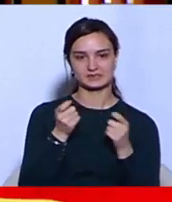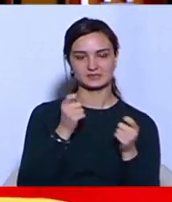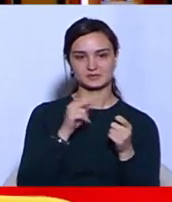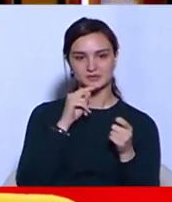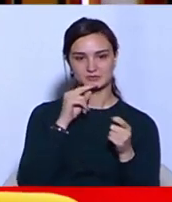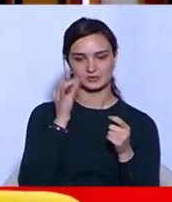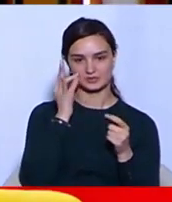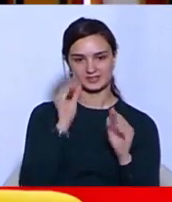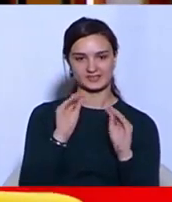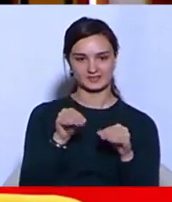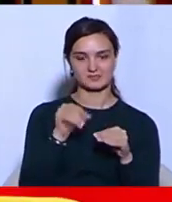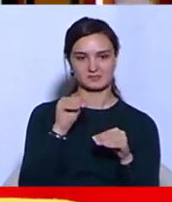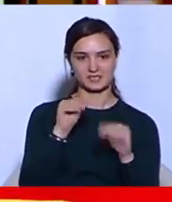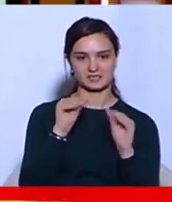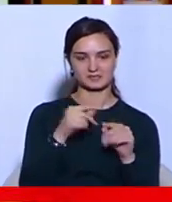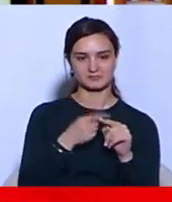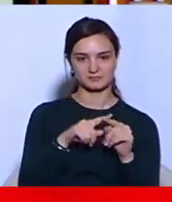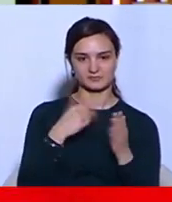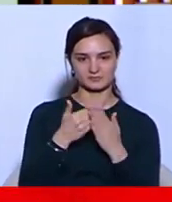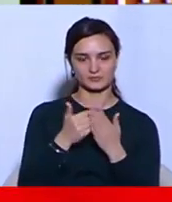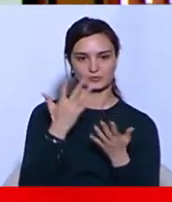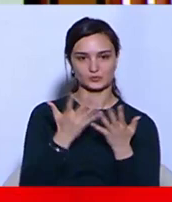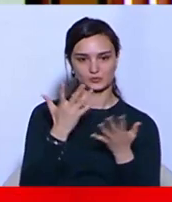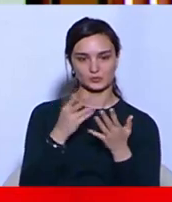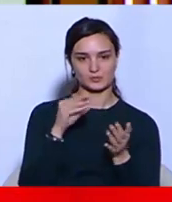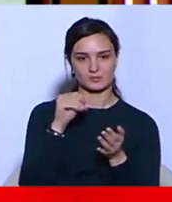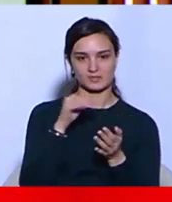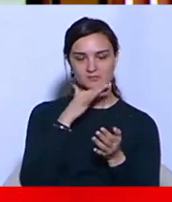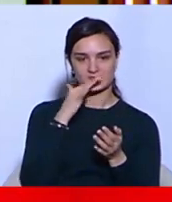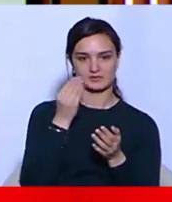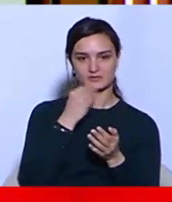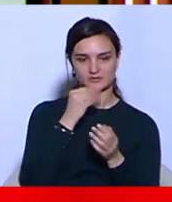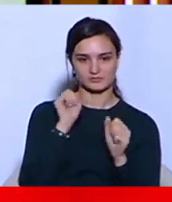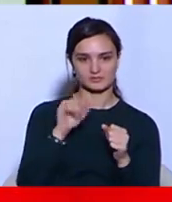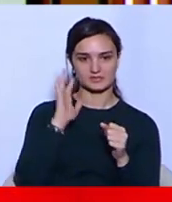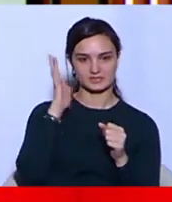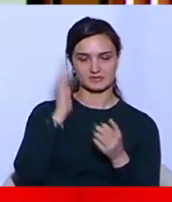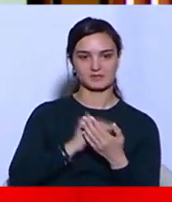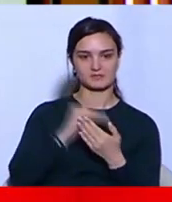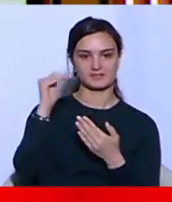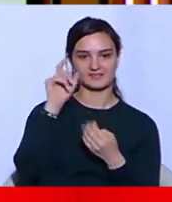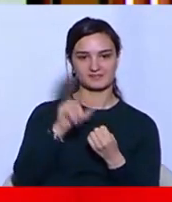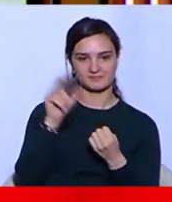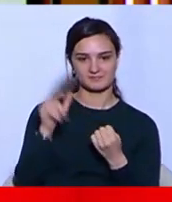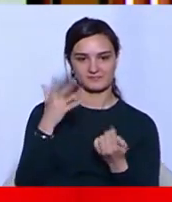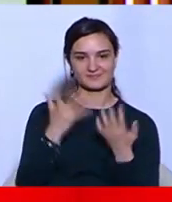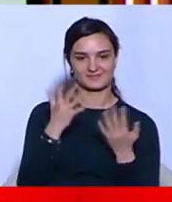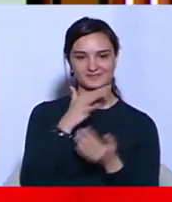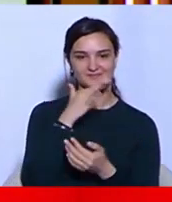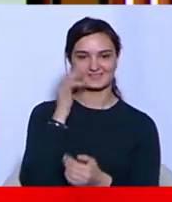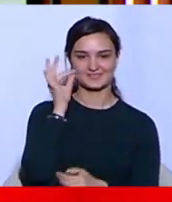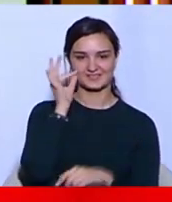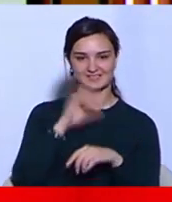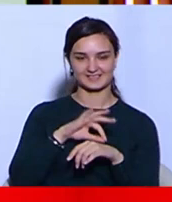ზონაში დავდეთ შაქარი და მარილი, იმიტომ რომ აი მაგალითად თუ ბევრ მარილს მიირთმევენ, შეიძლება წნევა აუწიოთ ადამიანებს. თუ ბევრ